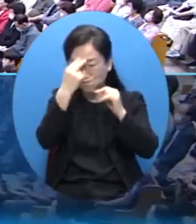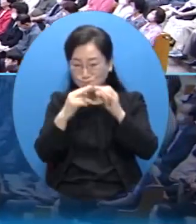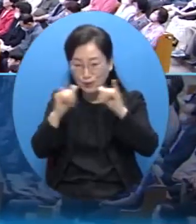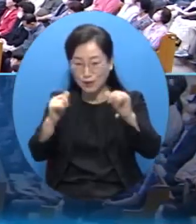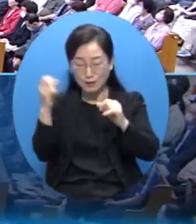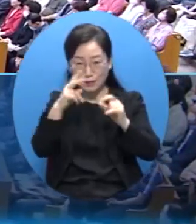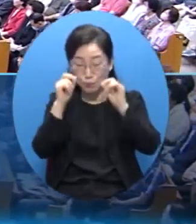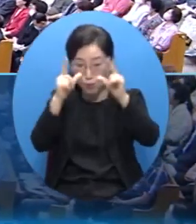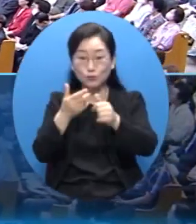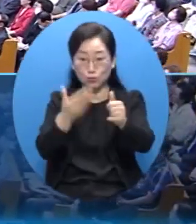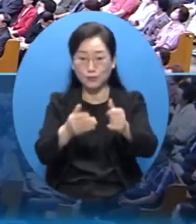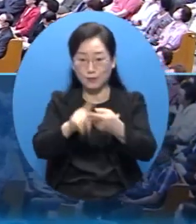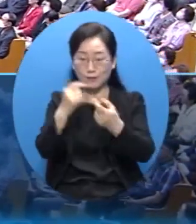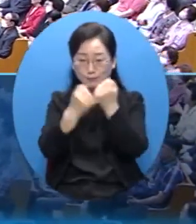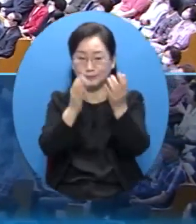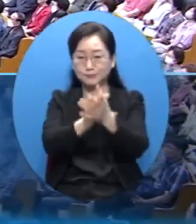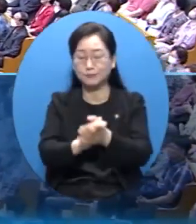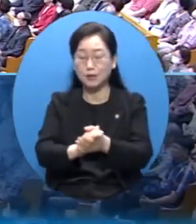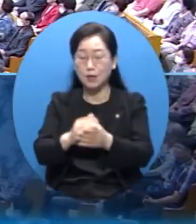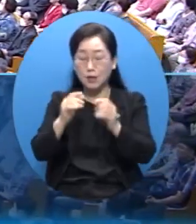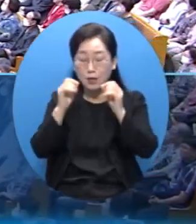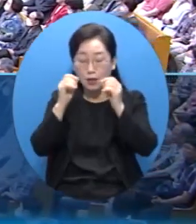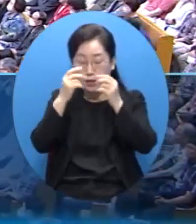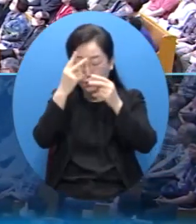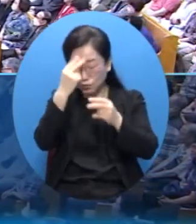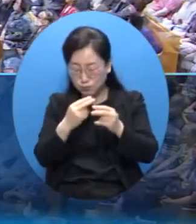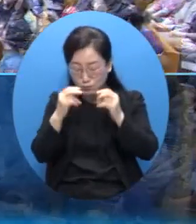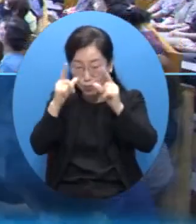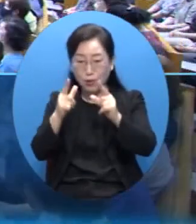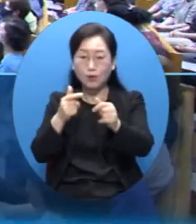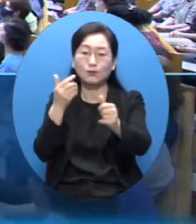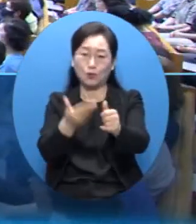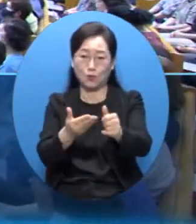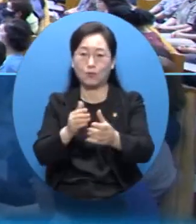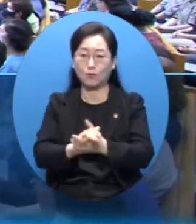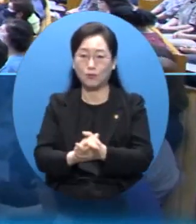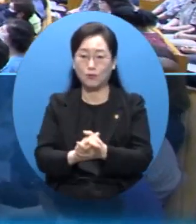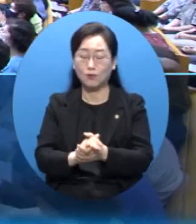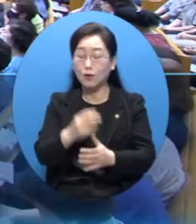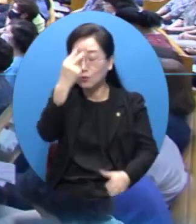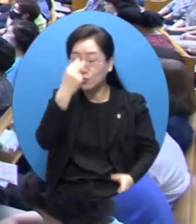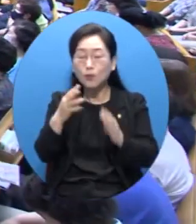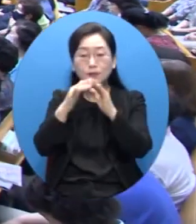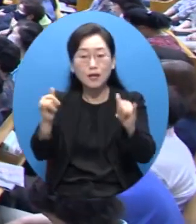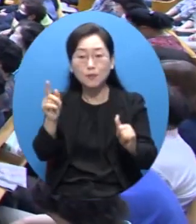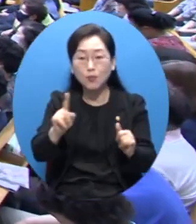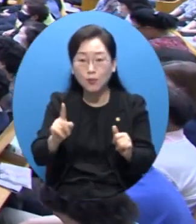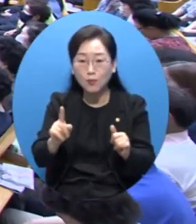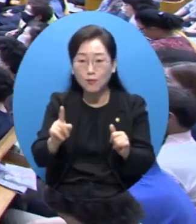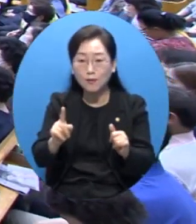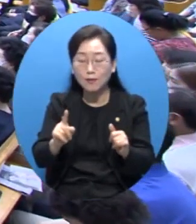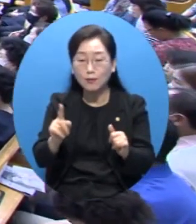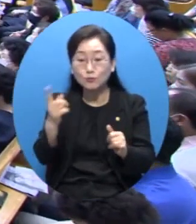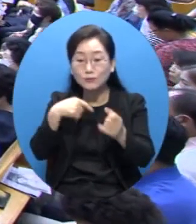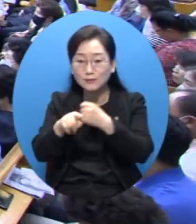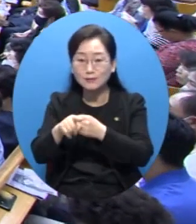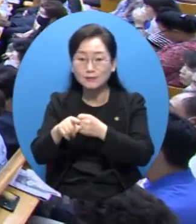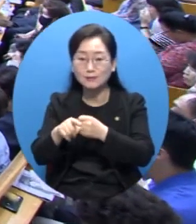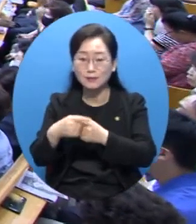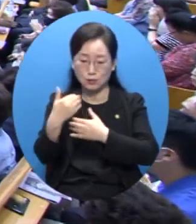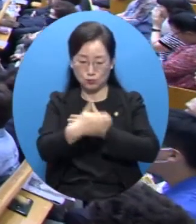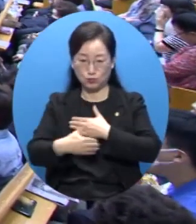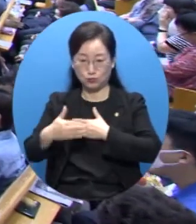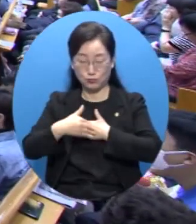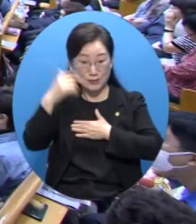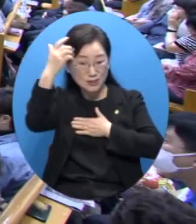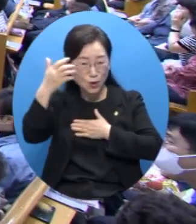말씀합니다. 눈먼 자에게 다시 보게 함을 전파하며, 여기서 눈먼 자라고 하는 것은 시적으로, 육적으로 앞을 못